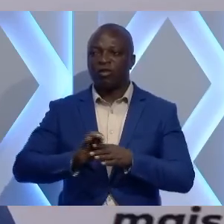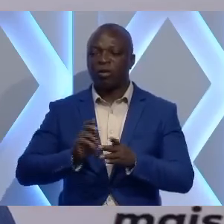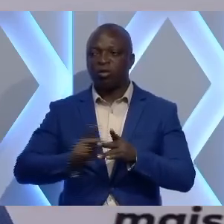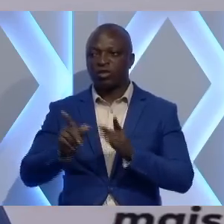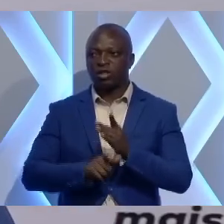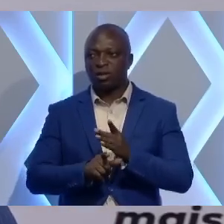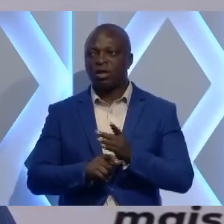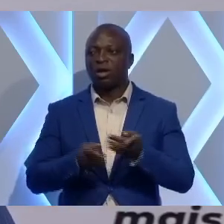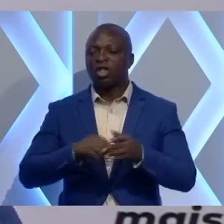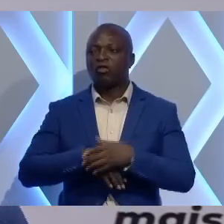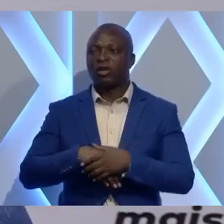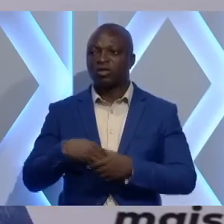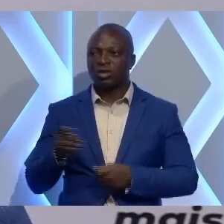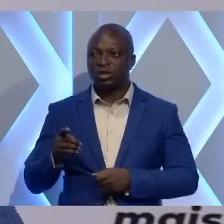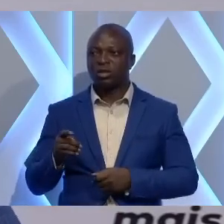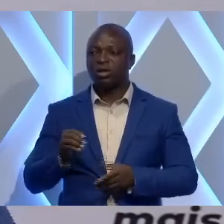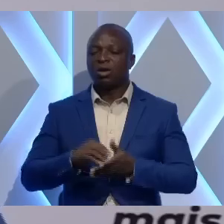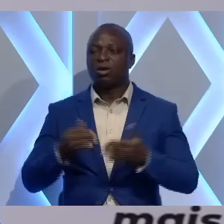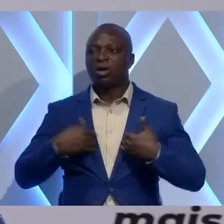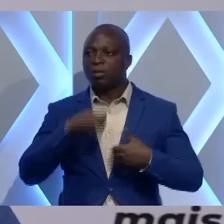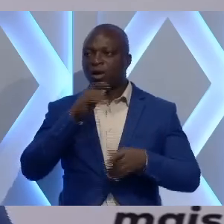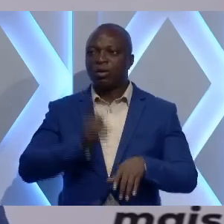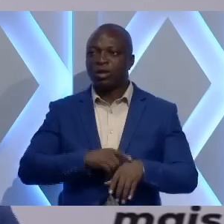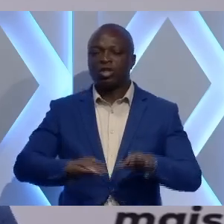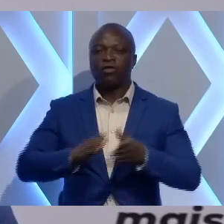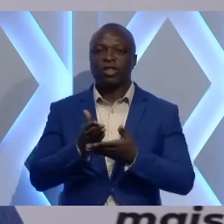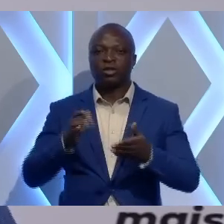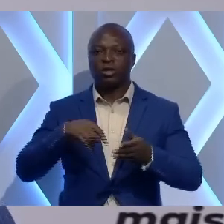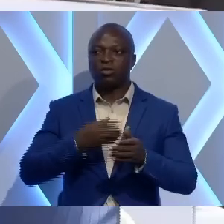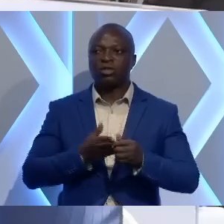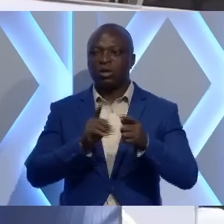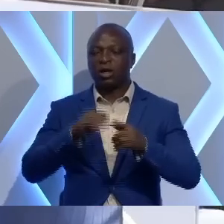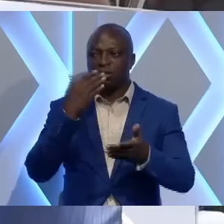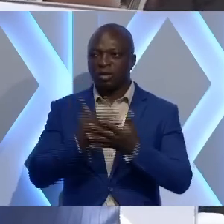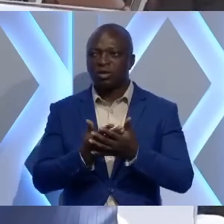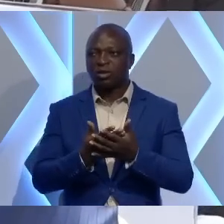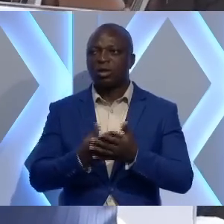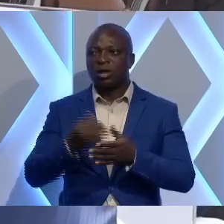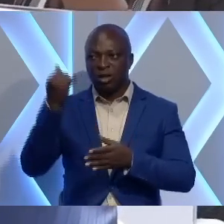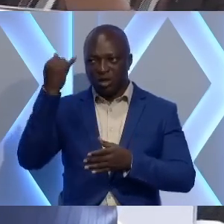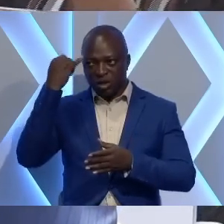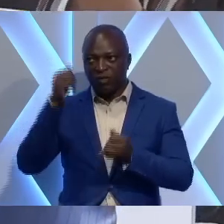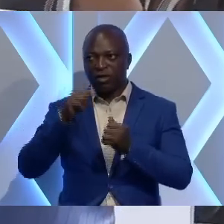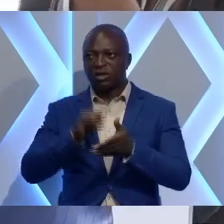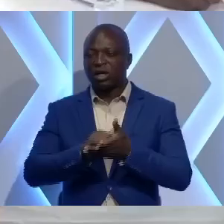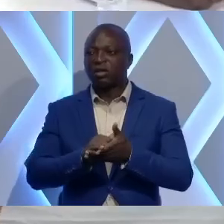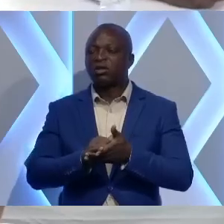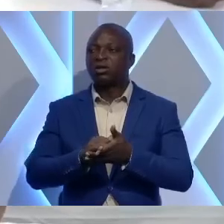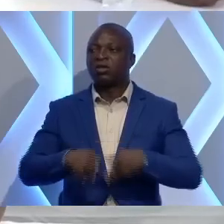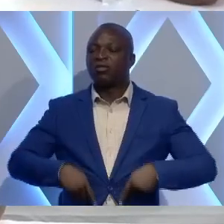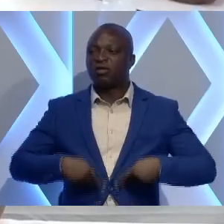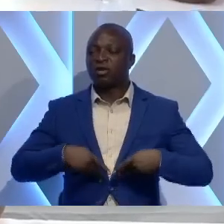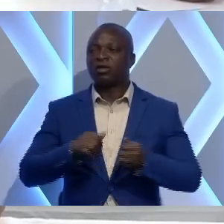professionnellement, lorsqu'on va sortir, on n'aura plus le temps de faire des choses qui vont nous amener en prison. L'idée selon laquelle vivre en détention ne devrait